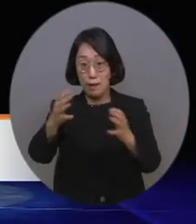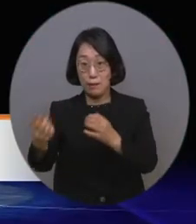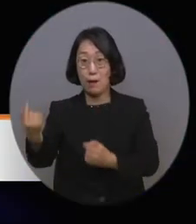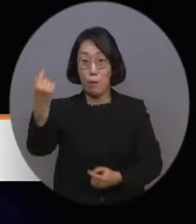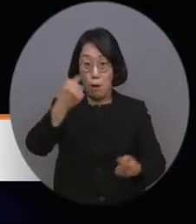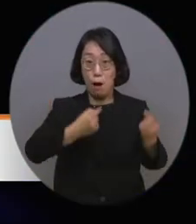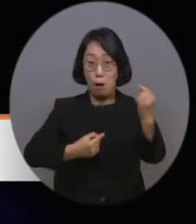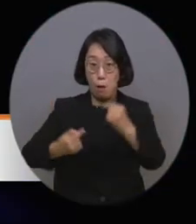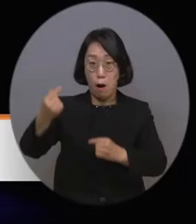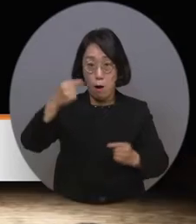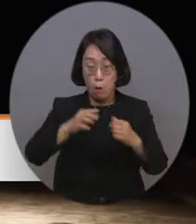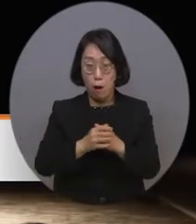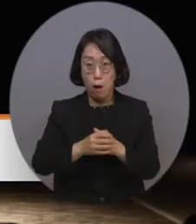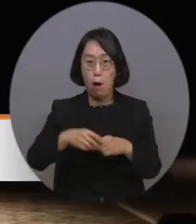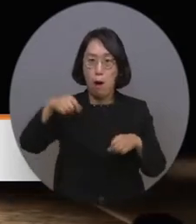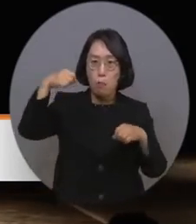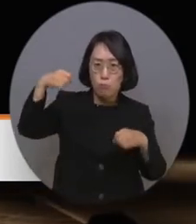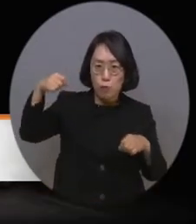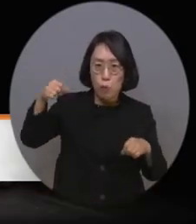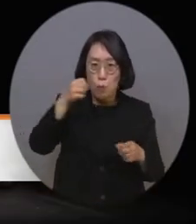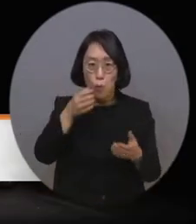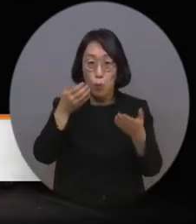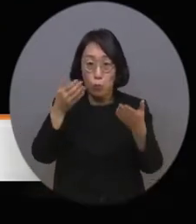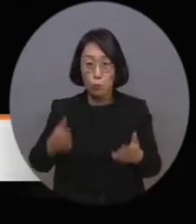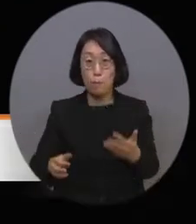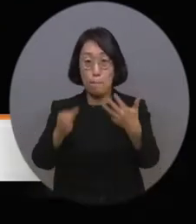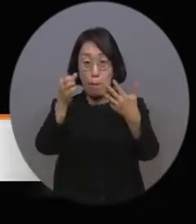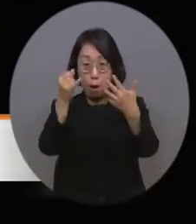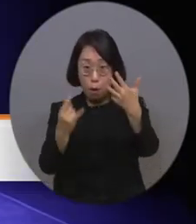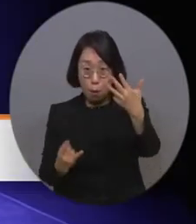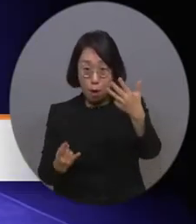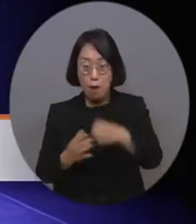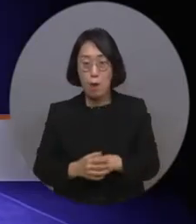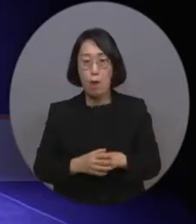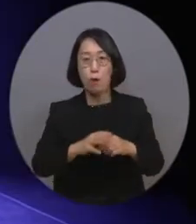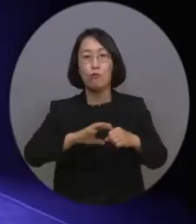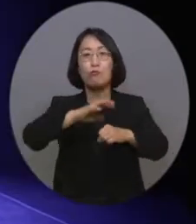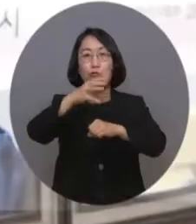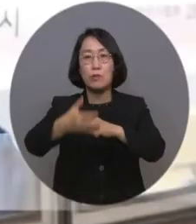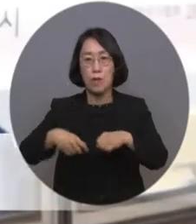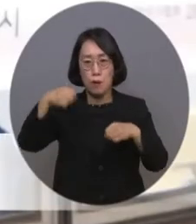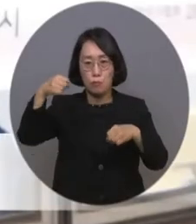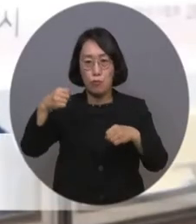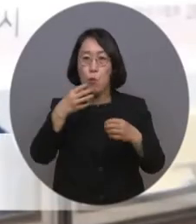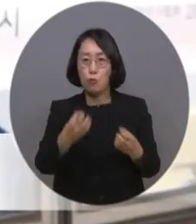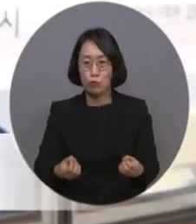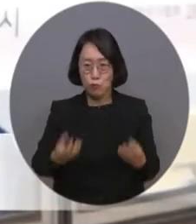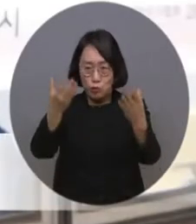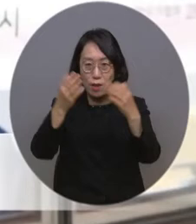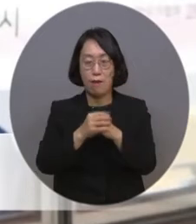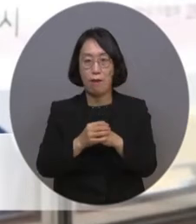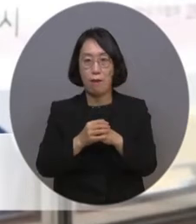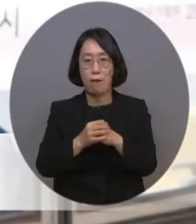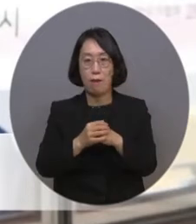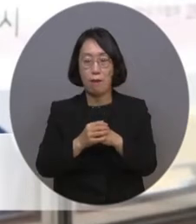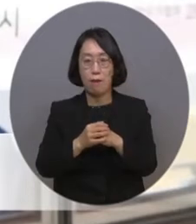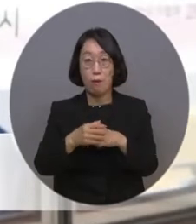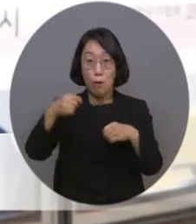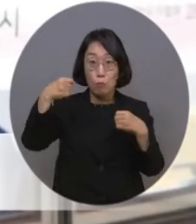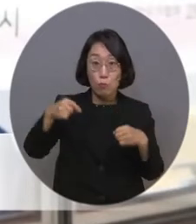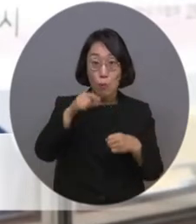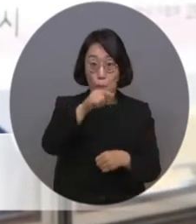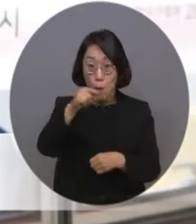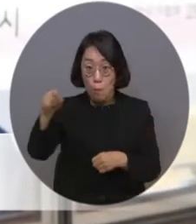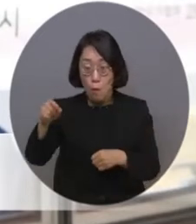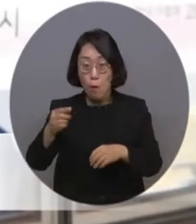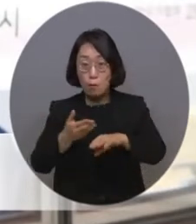작품을 선보이며 성황리에 개최된 제8회 고향국제무용제. 국제무용제에 올라온 많은 작품들이